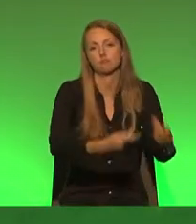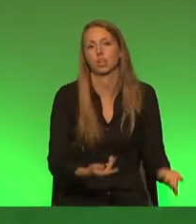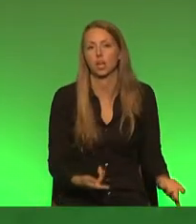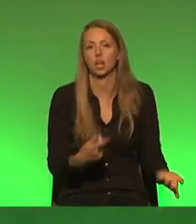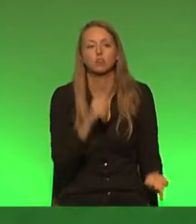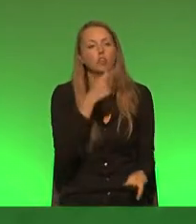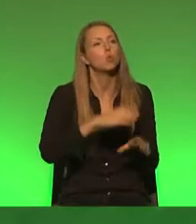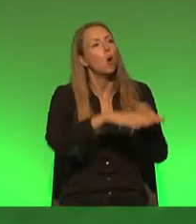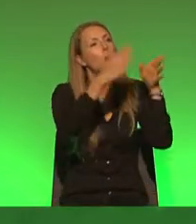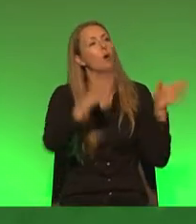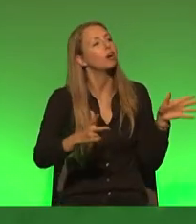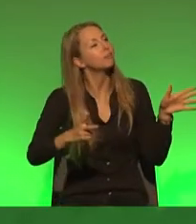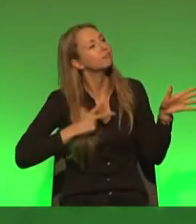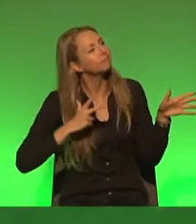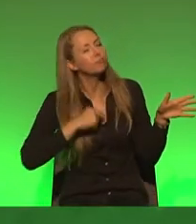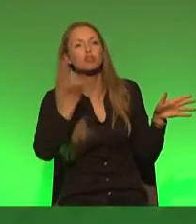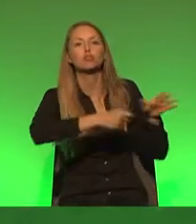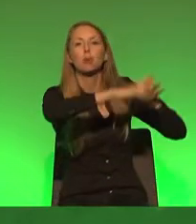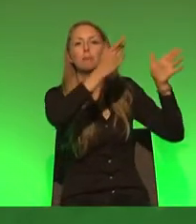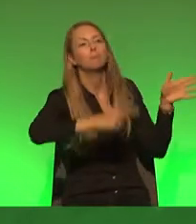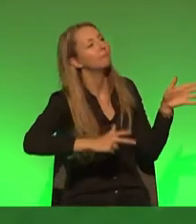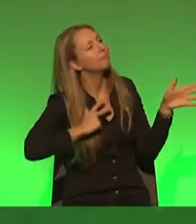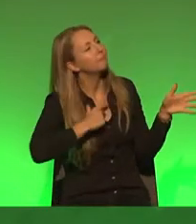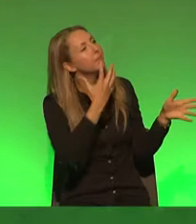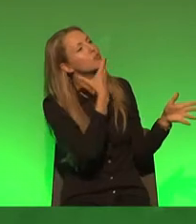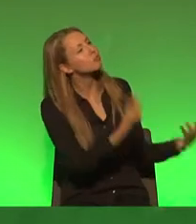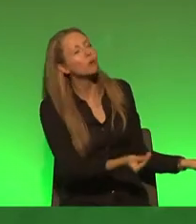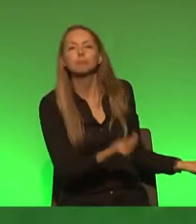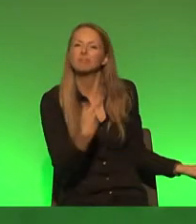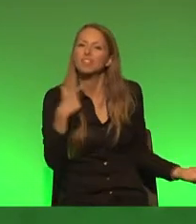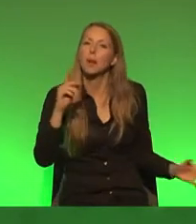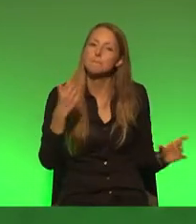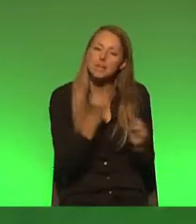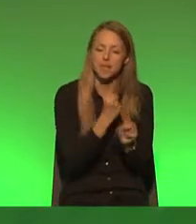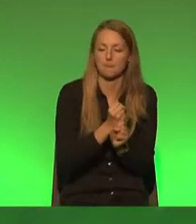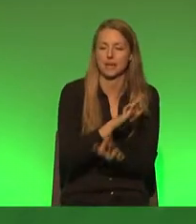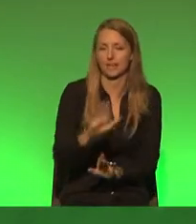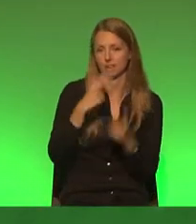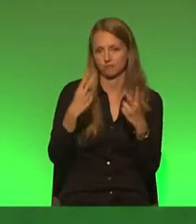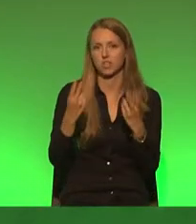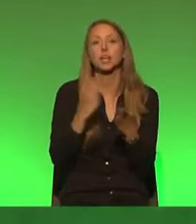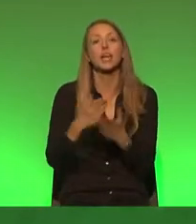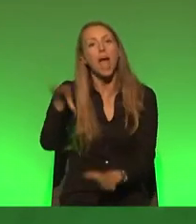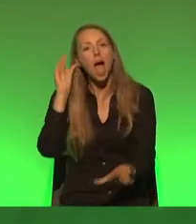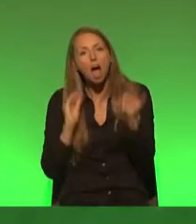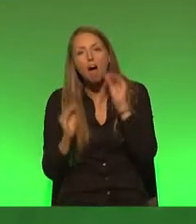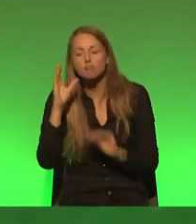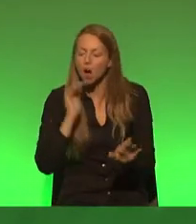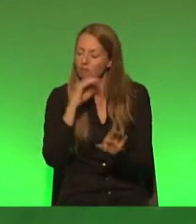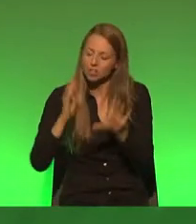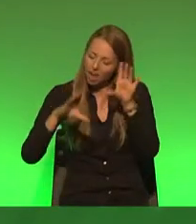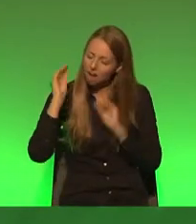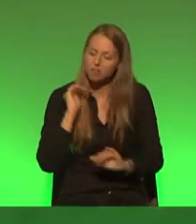ein schickes Gebäude in Düsseldorf, sondern das sind in erster Linie unsere Mitarbeiterinnen und Mitarbeiter, unser Erfahrungsschatz, auf dem diese Partei